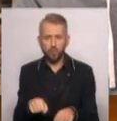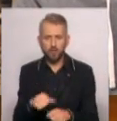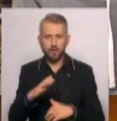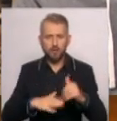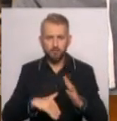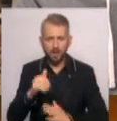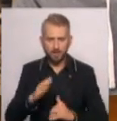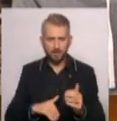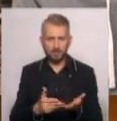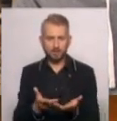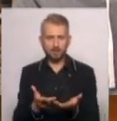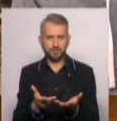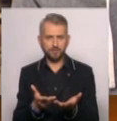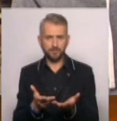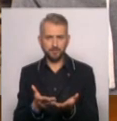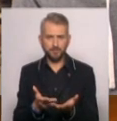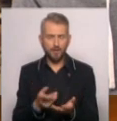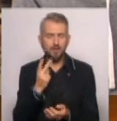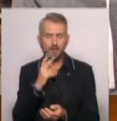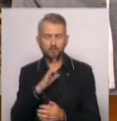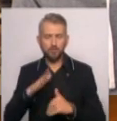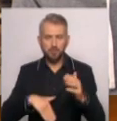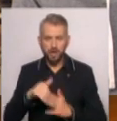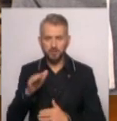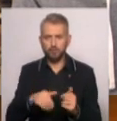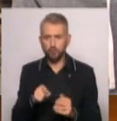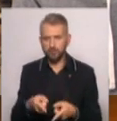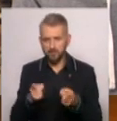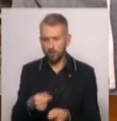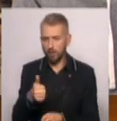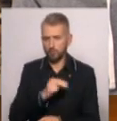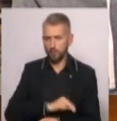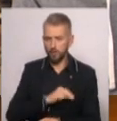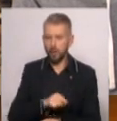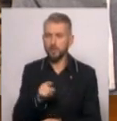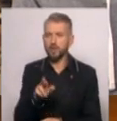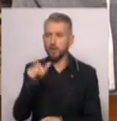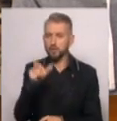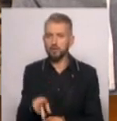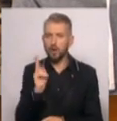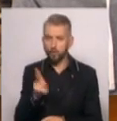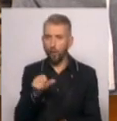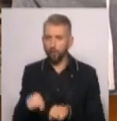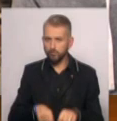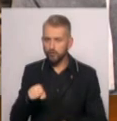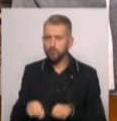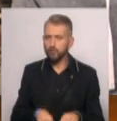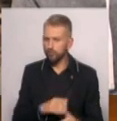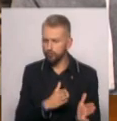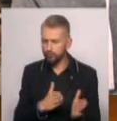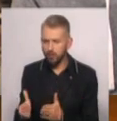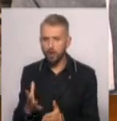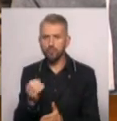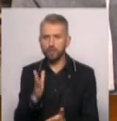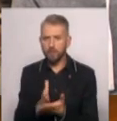практиці дійсно, не завжди на практиці вони дійсно гарно працюють. От ви, як людина, яка їздить на велосипеді і ще й має вплив